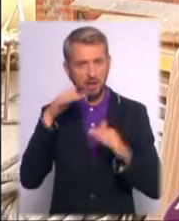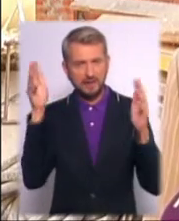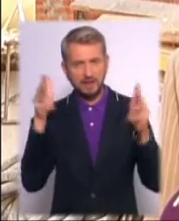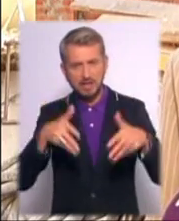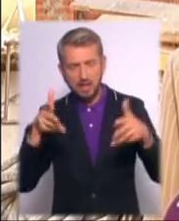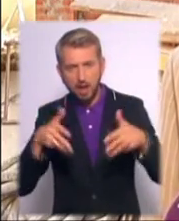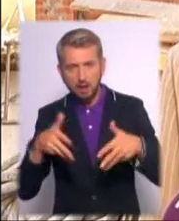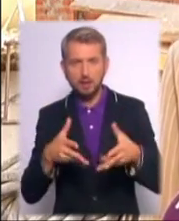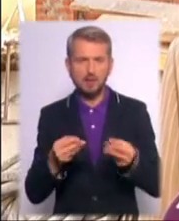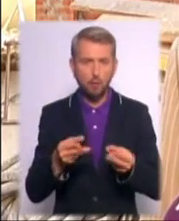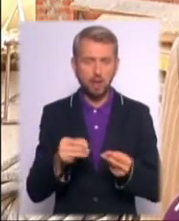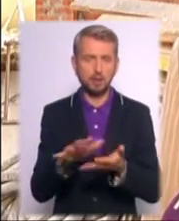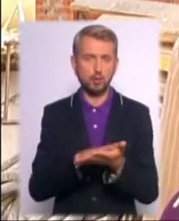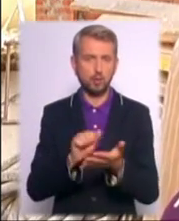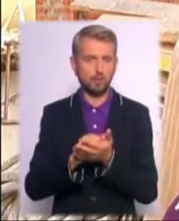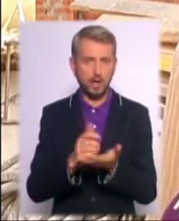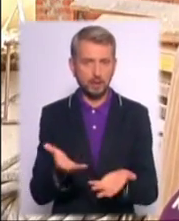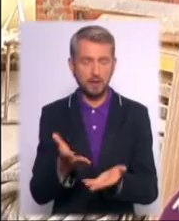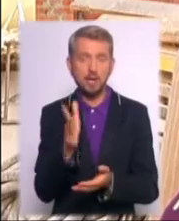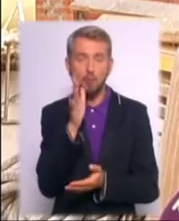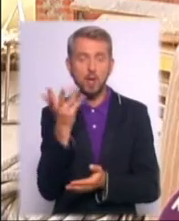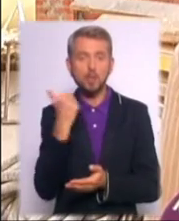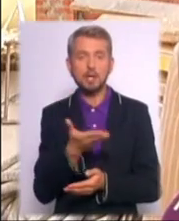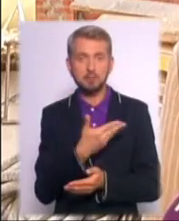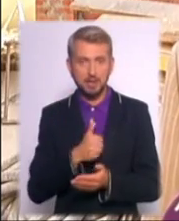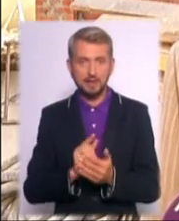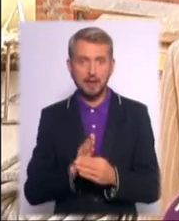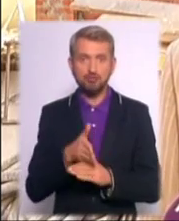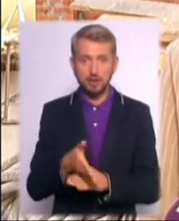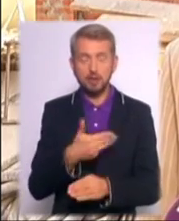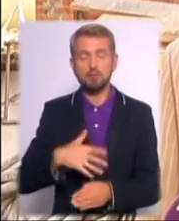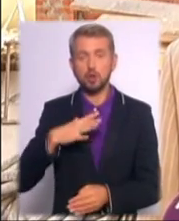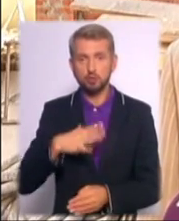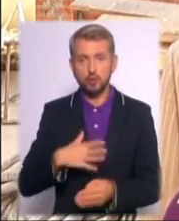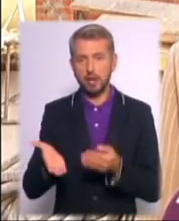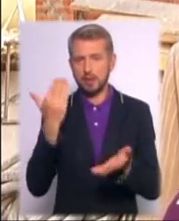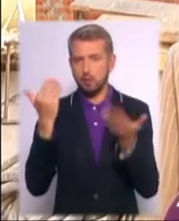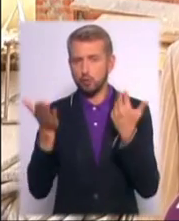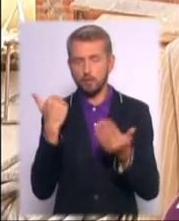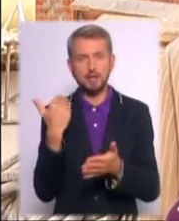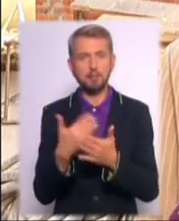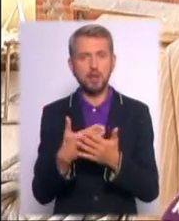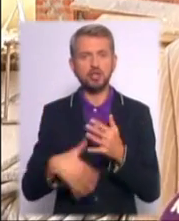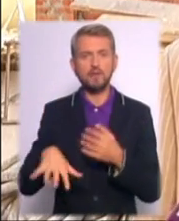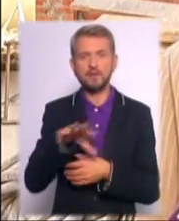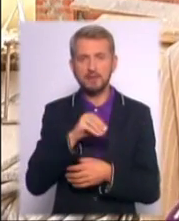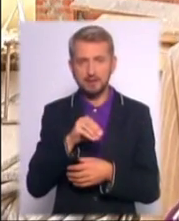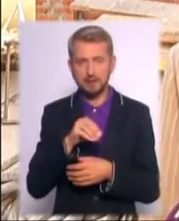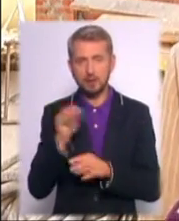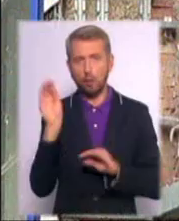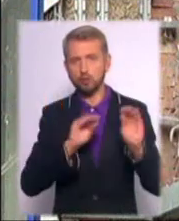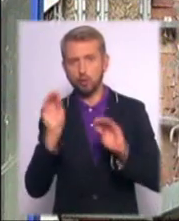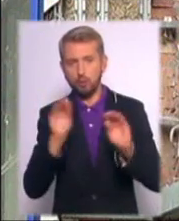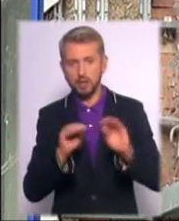і руйнуватися. І на момент, коли ми зайшли, нам прийшлося демонтувати майже все